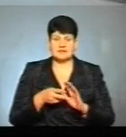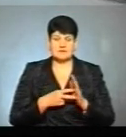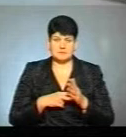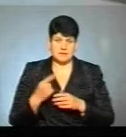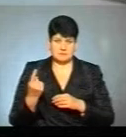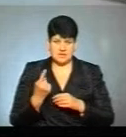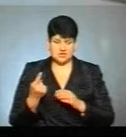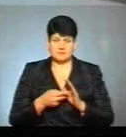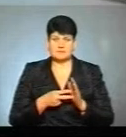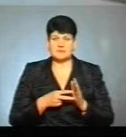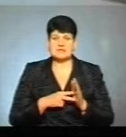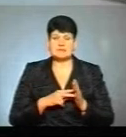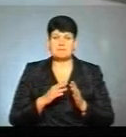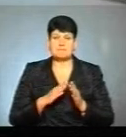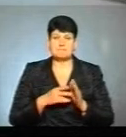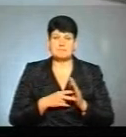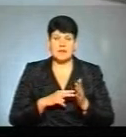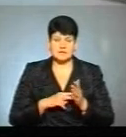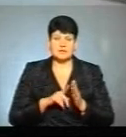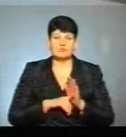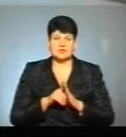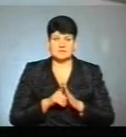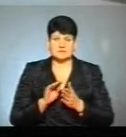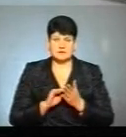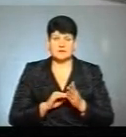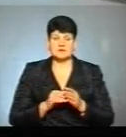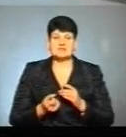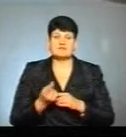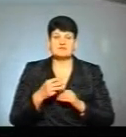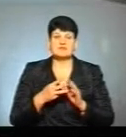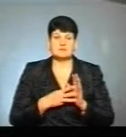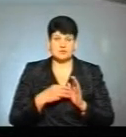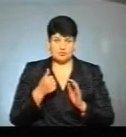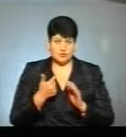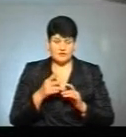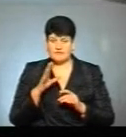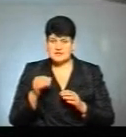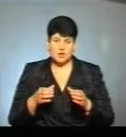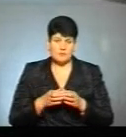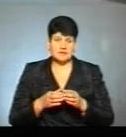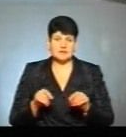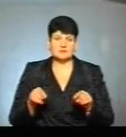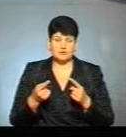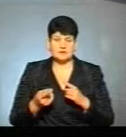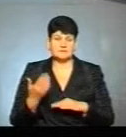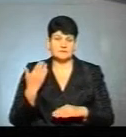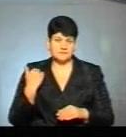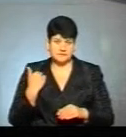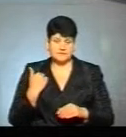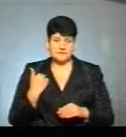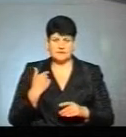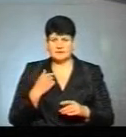перший перспективний план, який почав щось прогнозувати, з'явився у 2018 році. Ці громади, які утворилися до цього, основна частина громади,